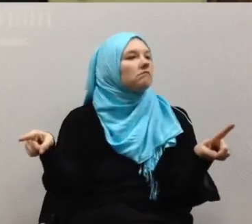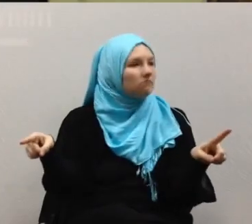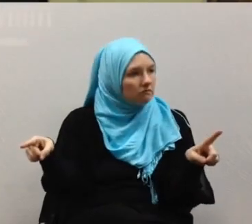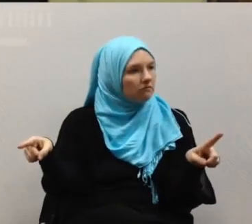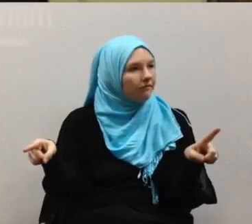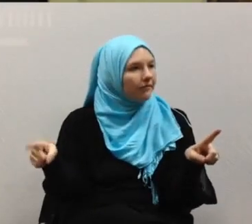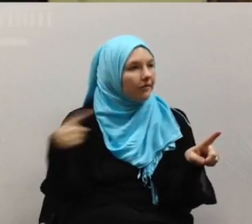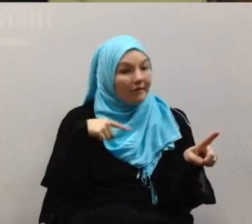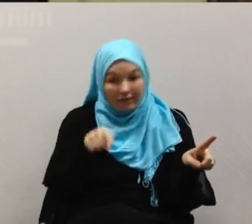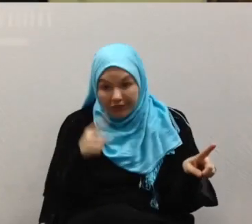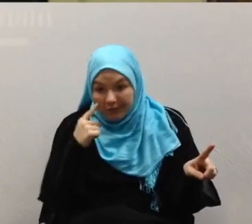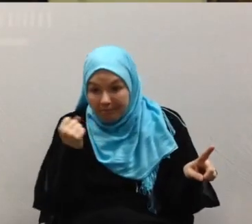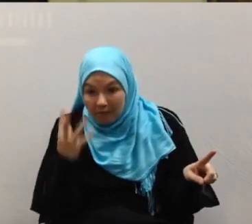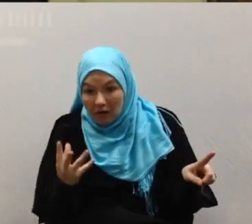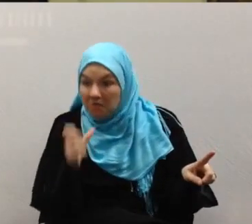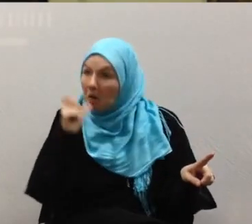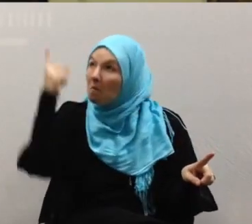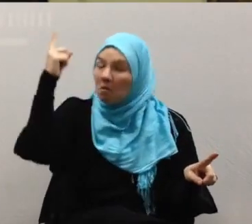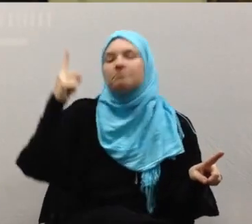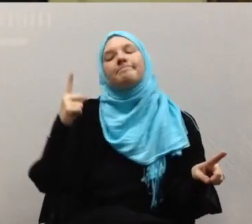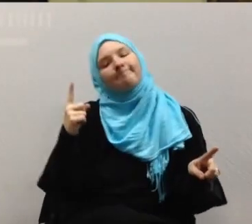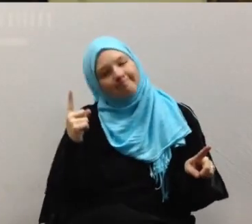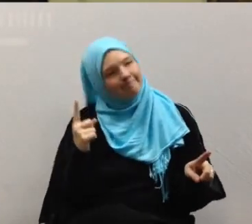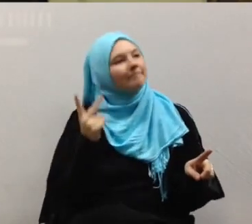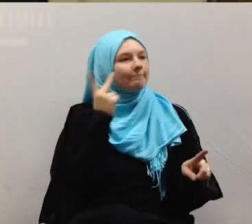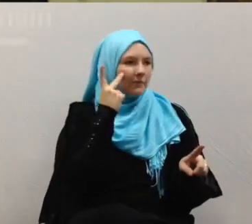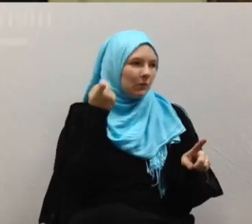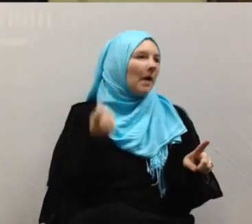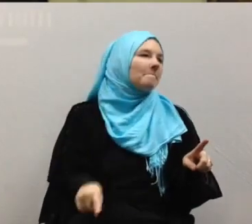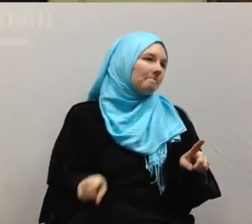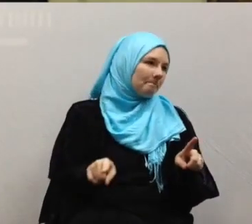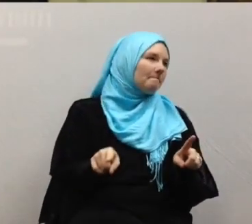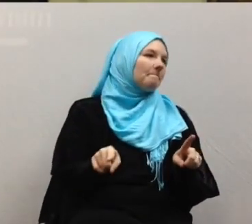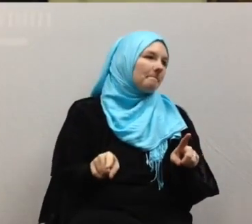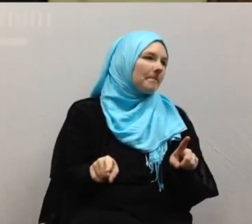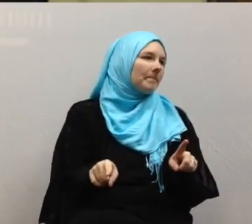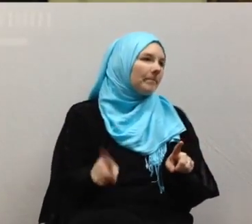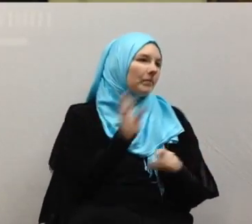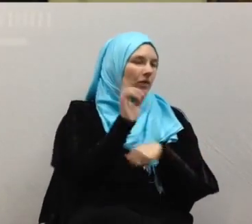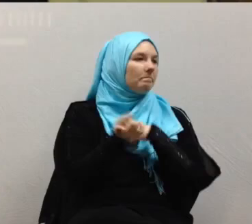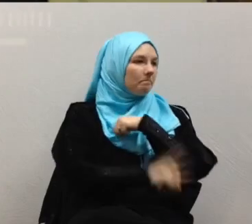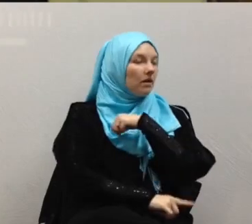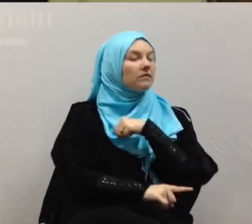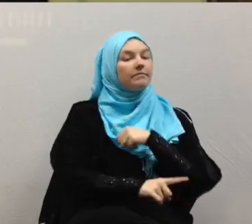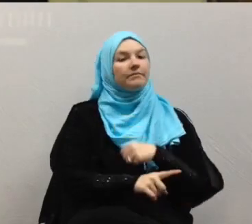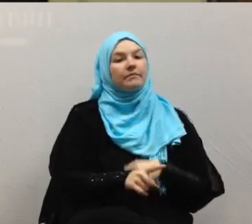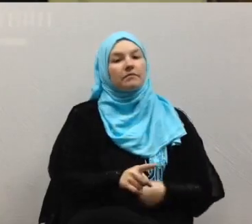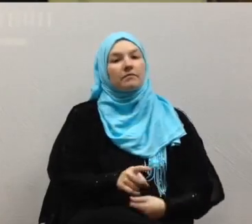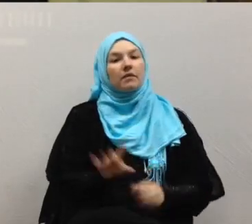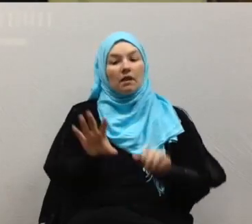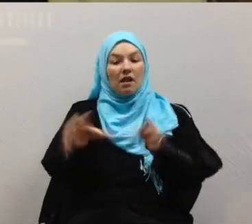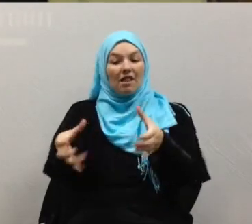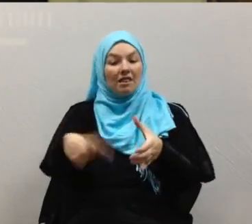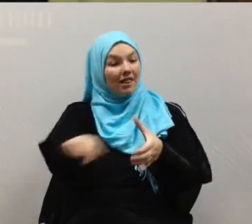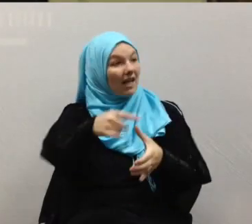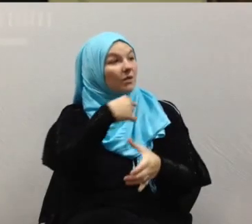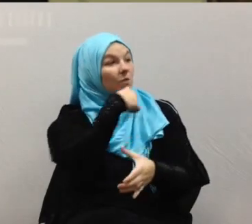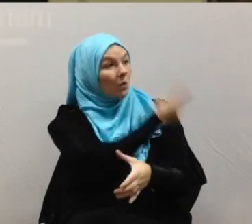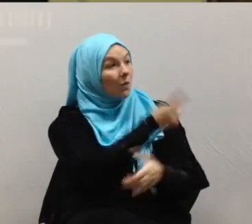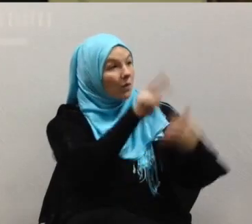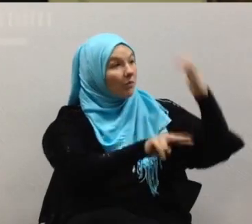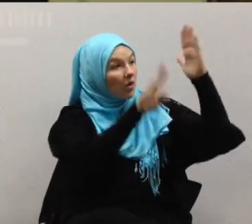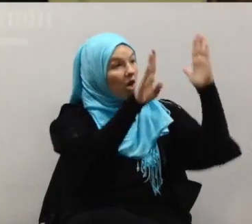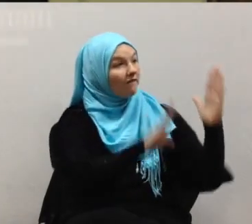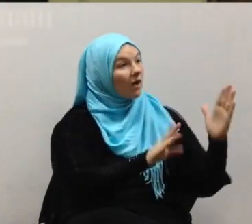evil nature. What is the assumption? They told the Prophet ﷺ when he was signing the Treaty